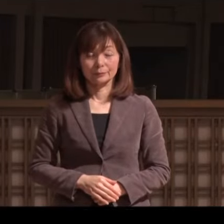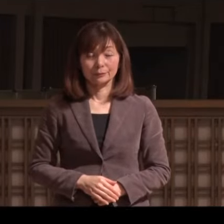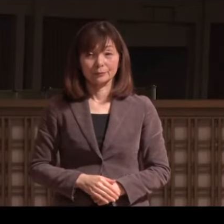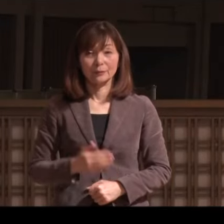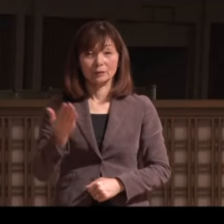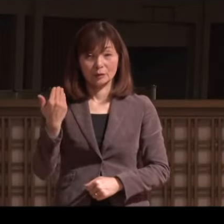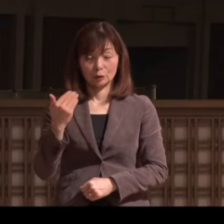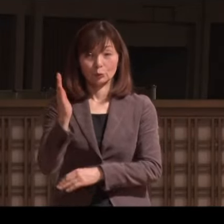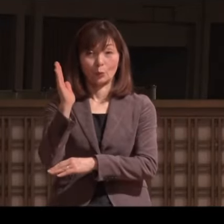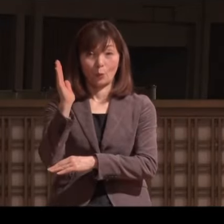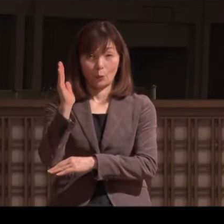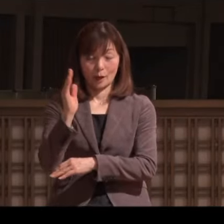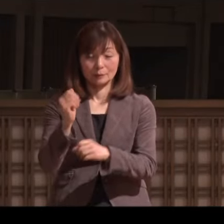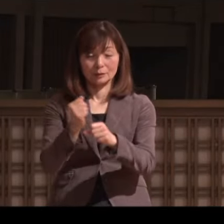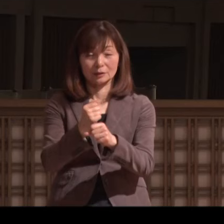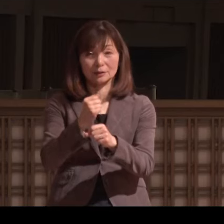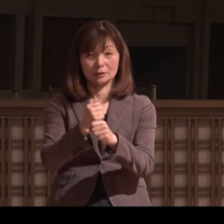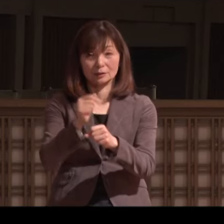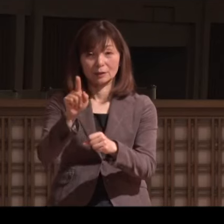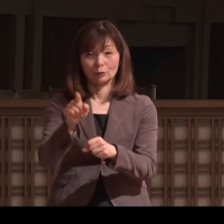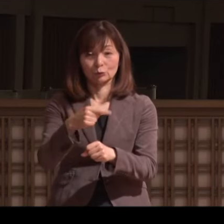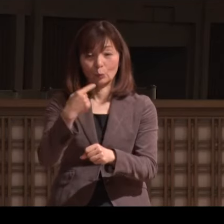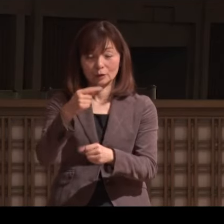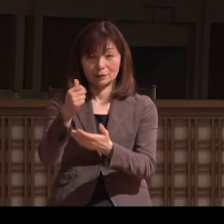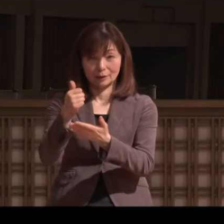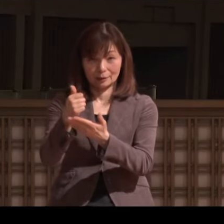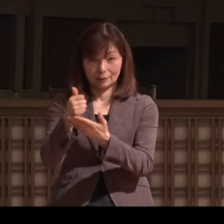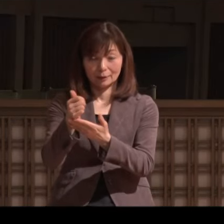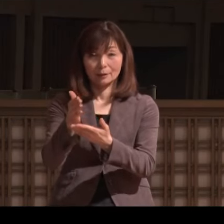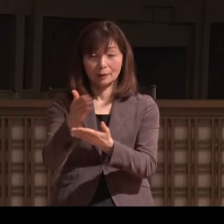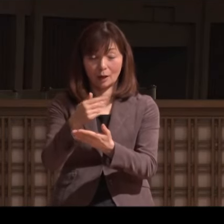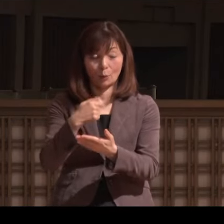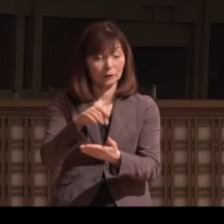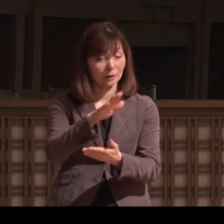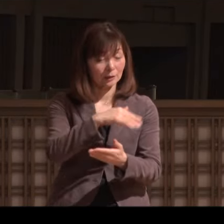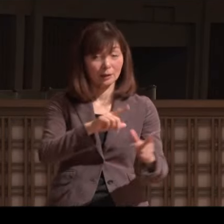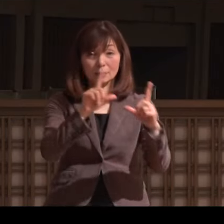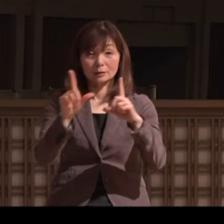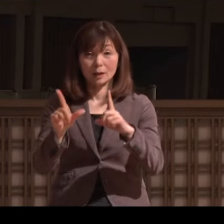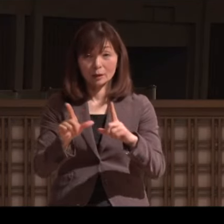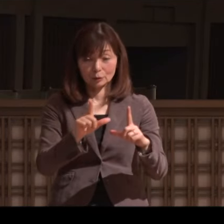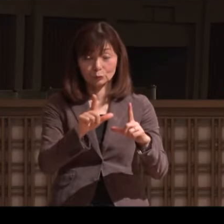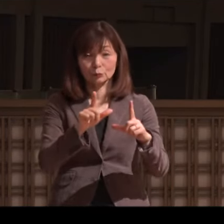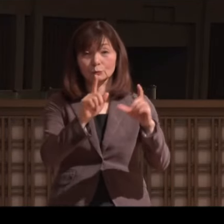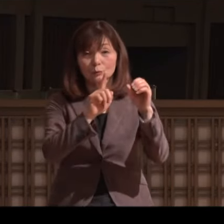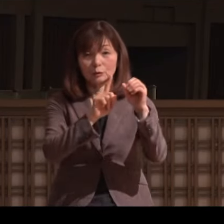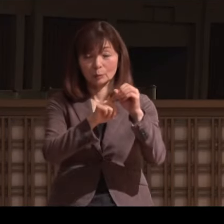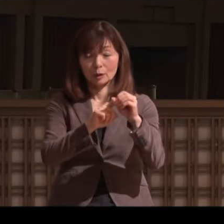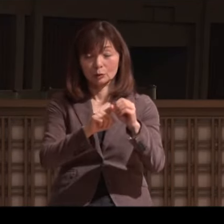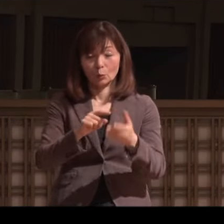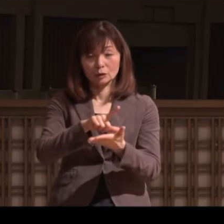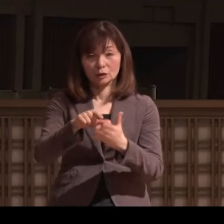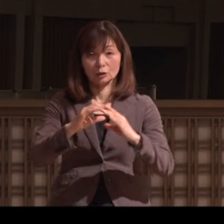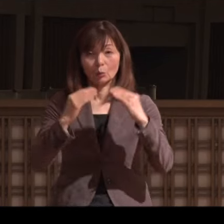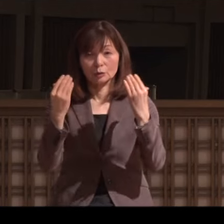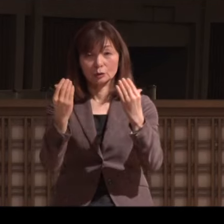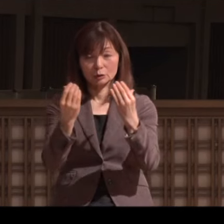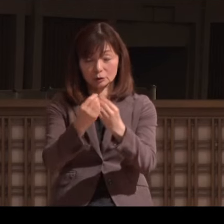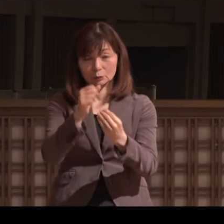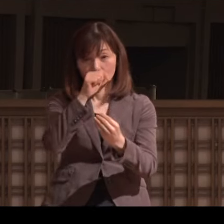公演ではあの昨の先生からえ私たちが生活していく上で地域コミュニティの有益性と